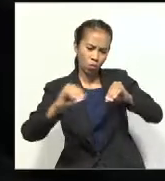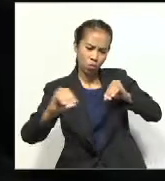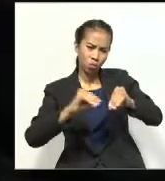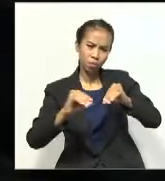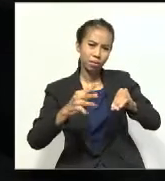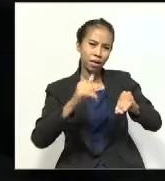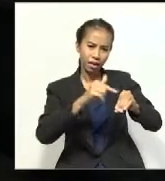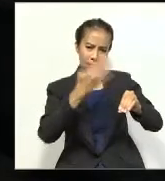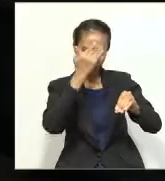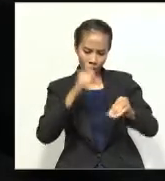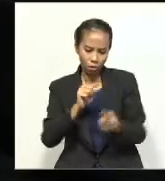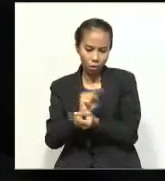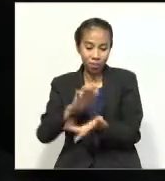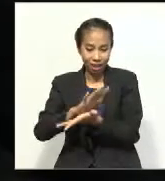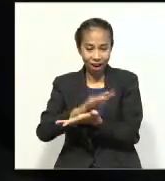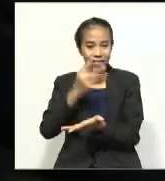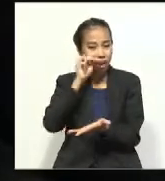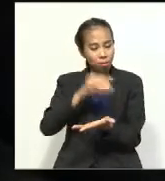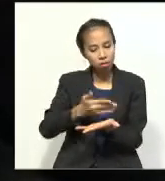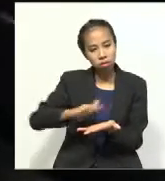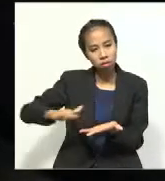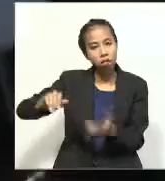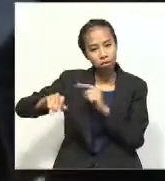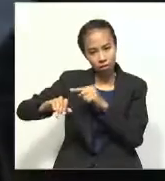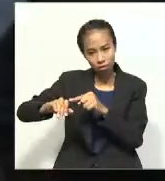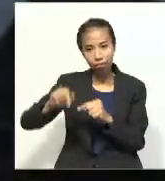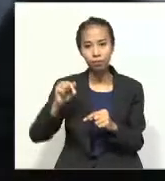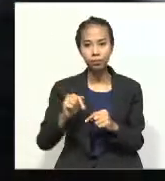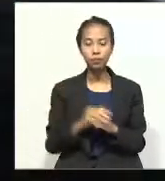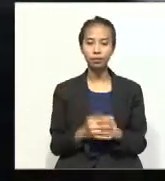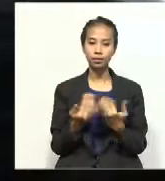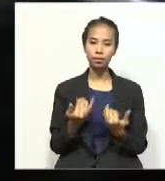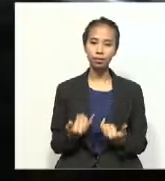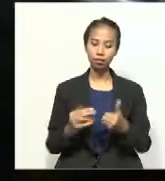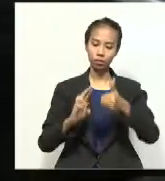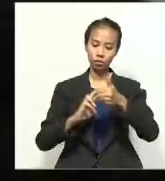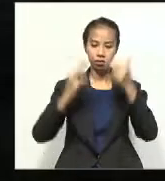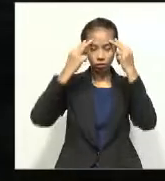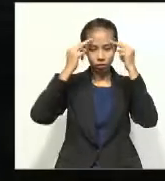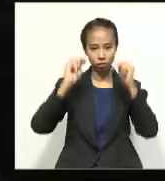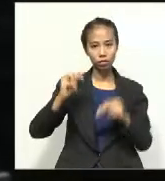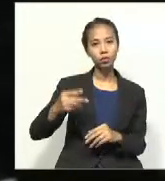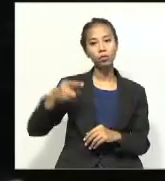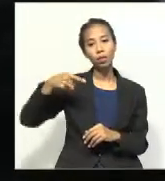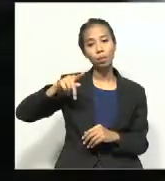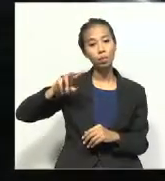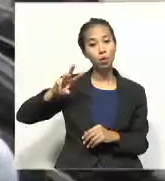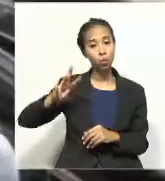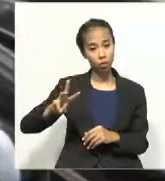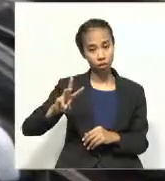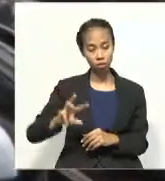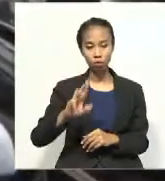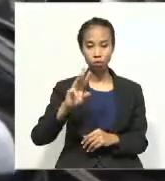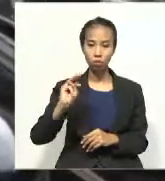ลจากจุดที่เจ้าหน้าที่พบกระดาษครับทางด้านของพลเอกประวิตรวงษ์สุวรรณนะครับรองนายกรัฐมนตรีฝ่ายความมั่นคงและรัฐม